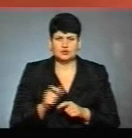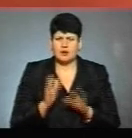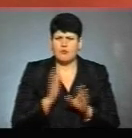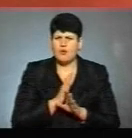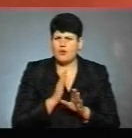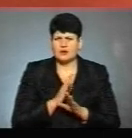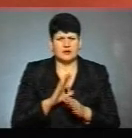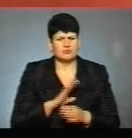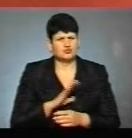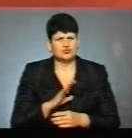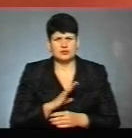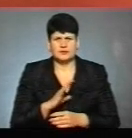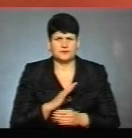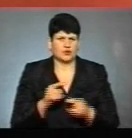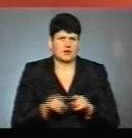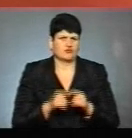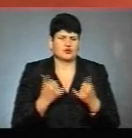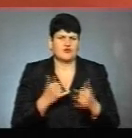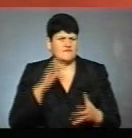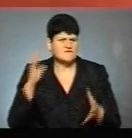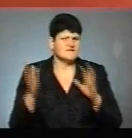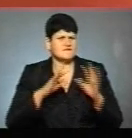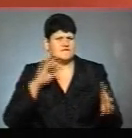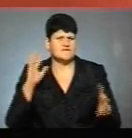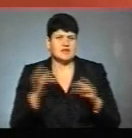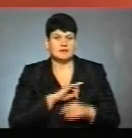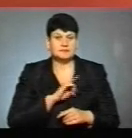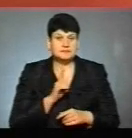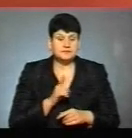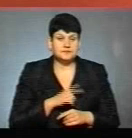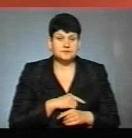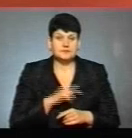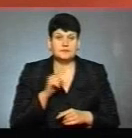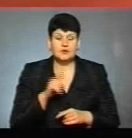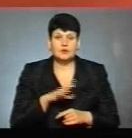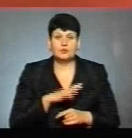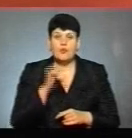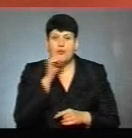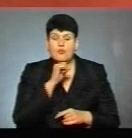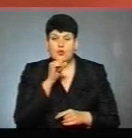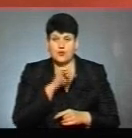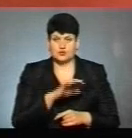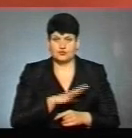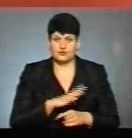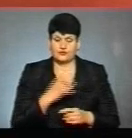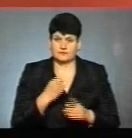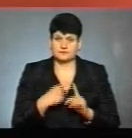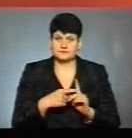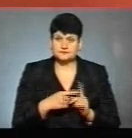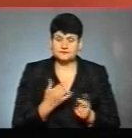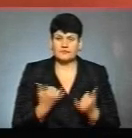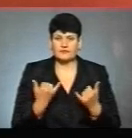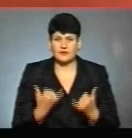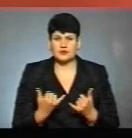була така, як от сьогодні. Вітер такий, а тоді, але тоді морозяний був зараз. Зараз сьогодні